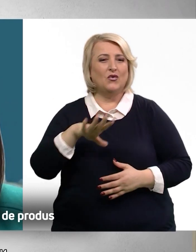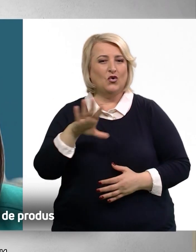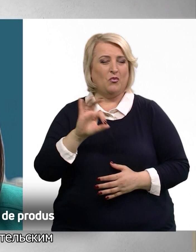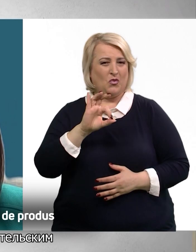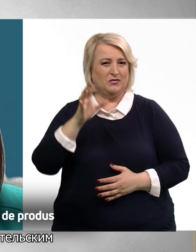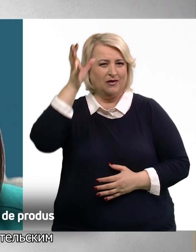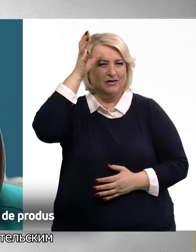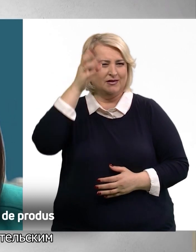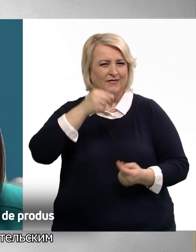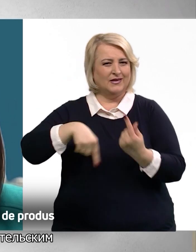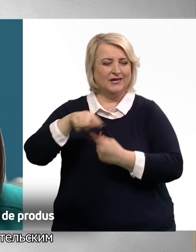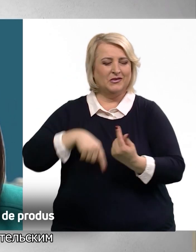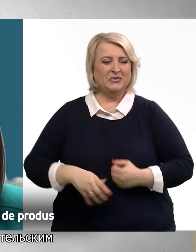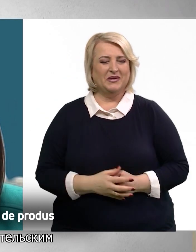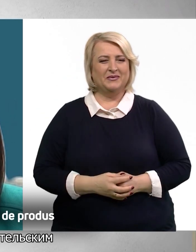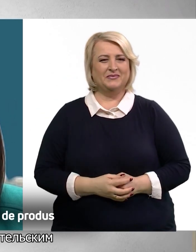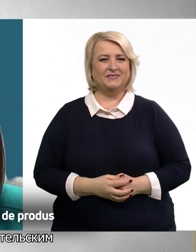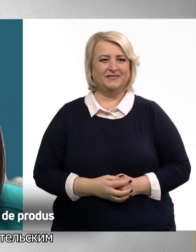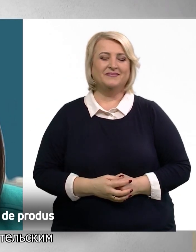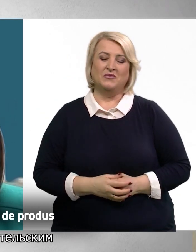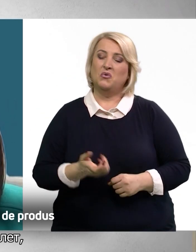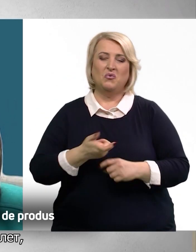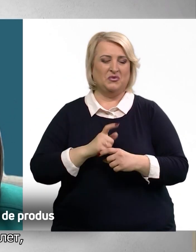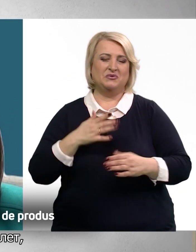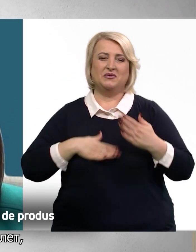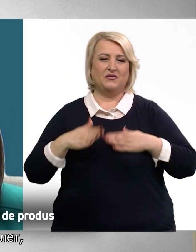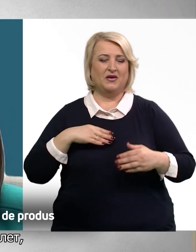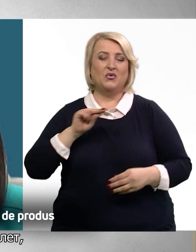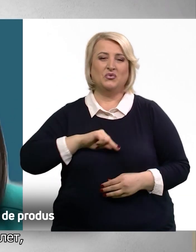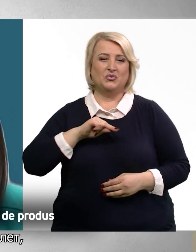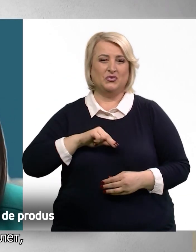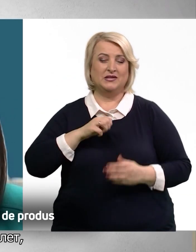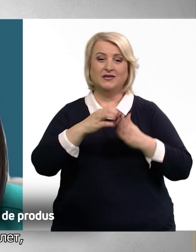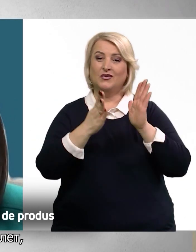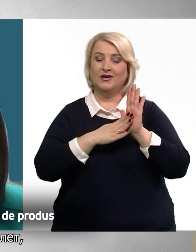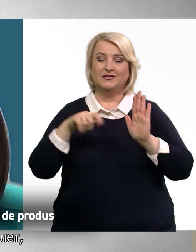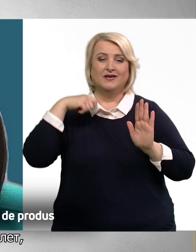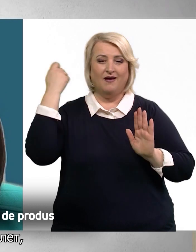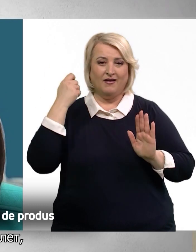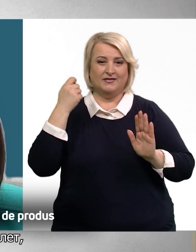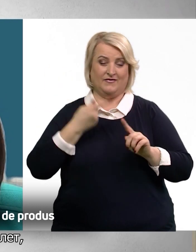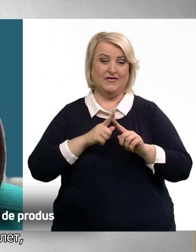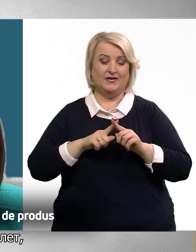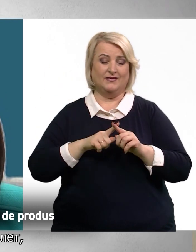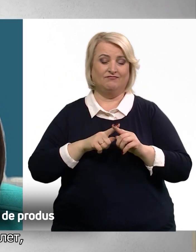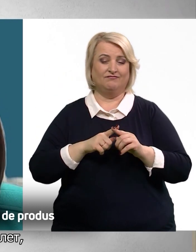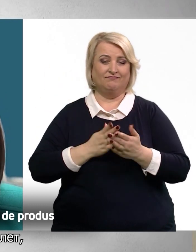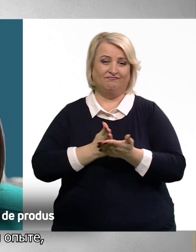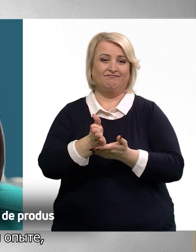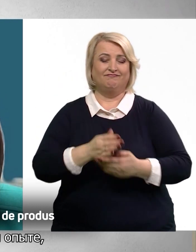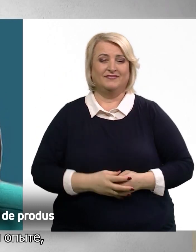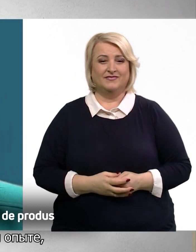în Europa, în zona educației antreprenoriale. Cu mult drag. Lucrez în domeniu de 19 ani de zile, deci cu mult